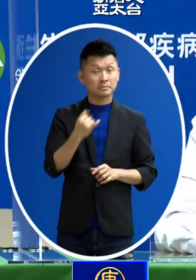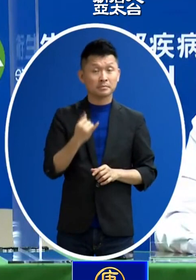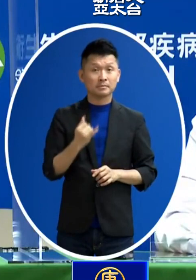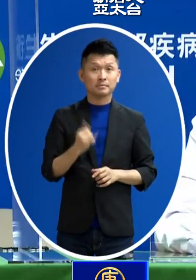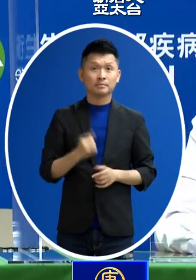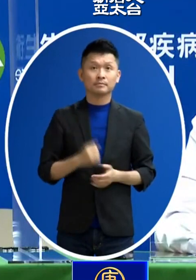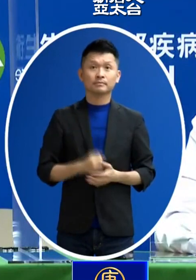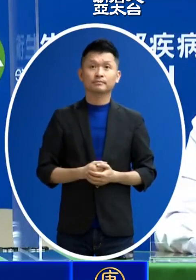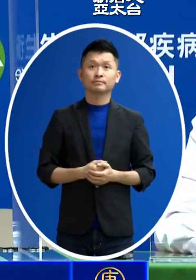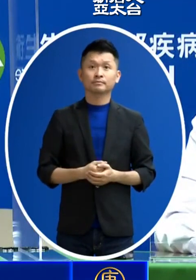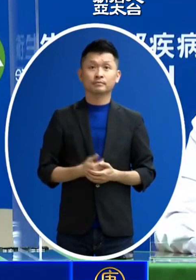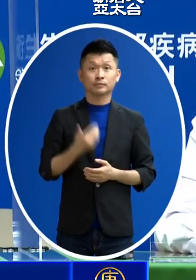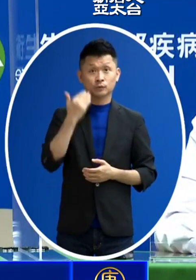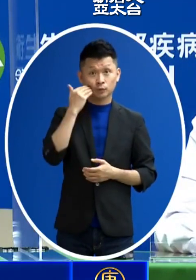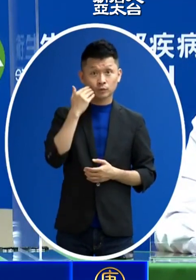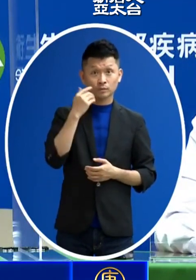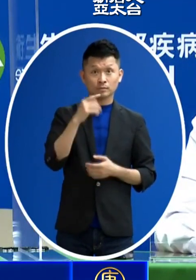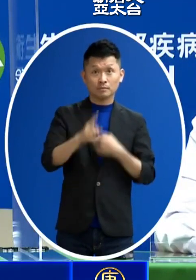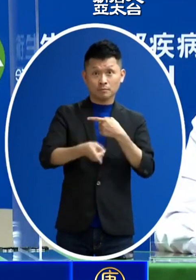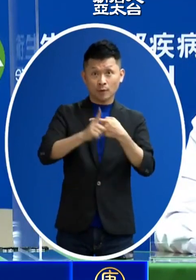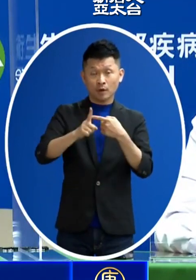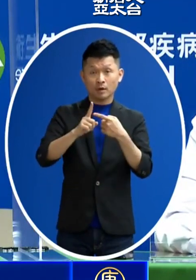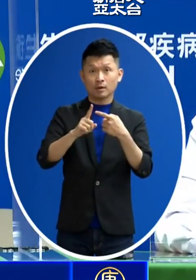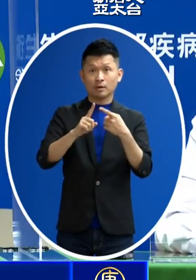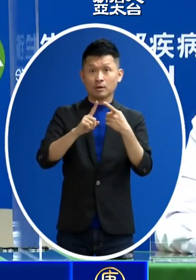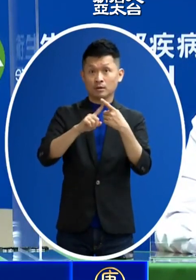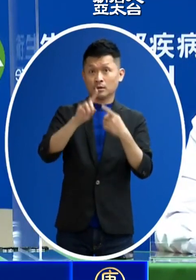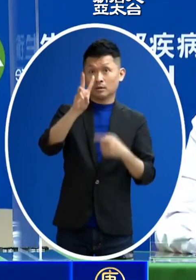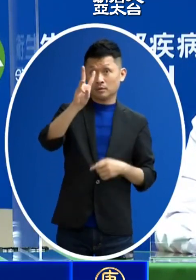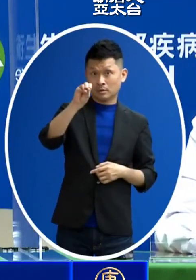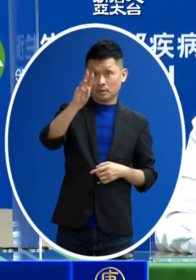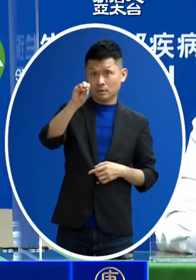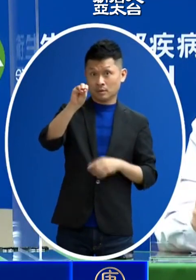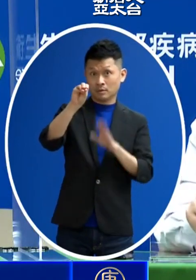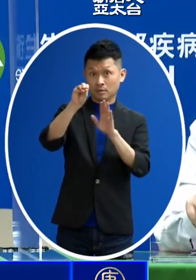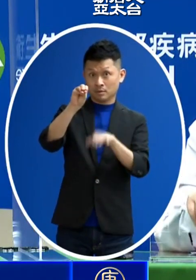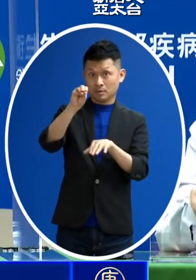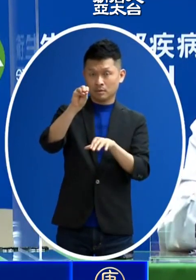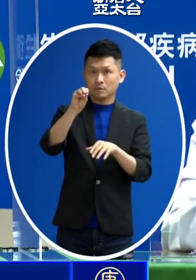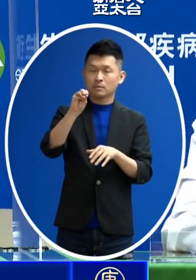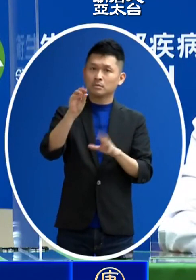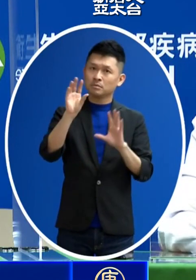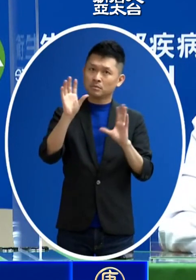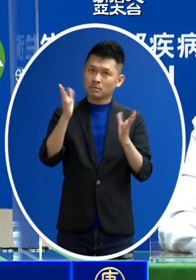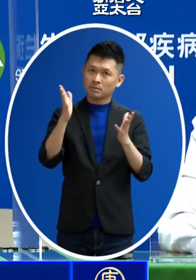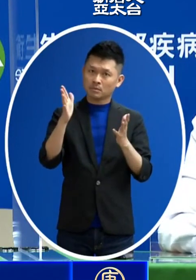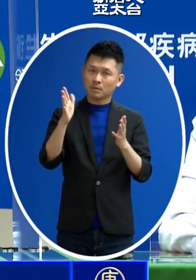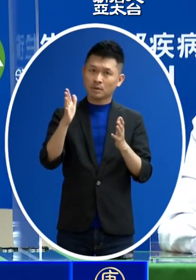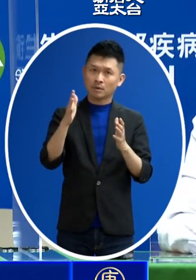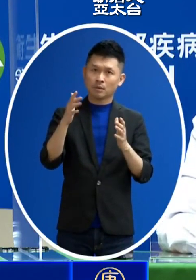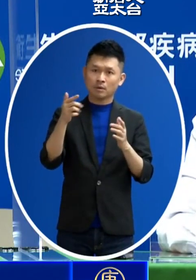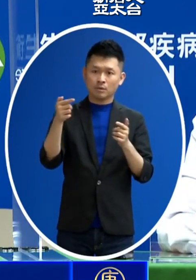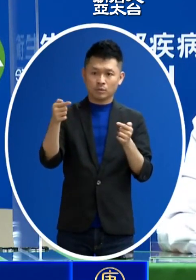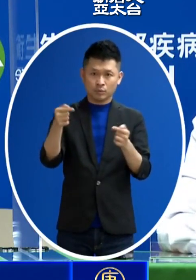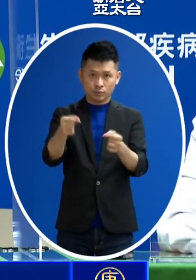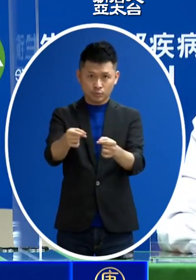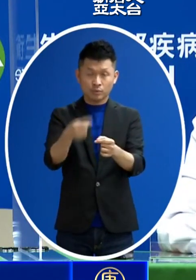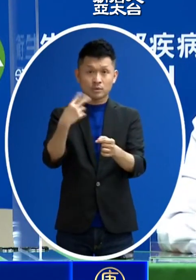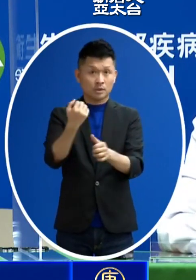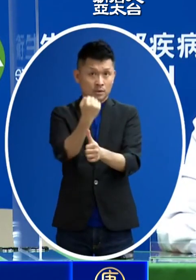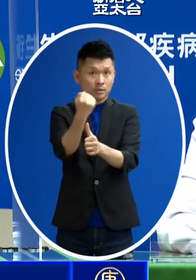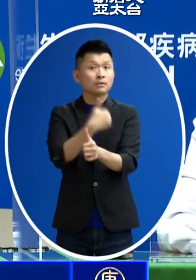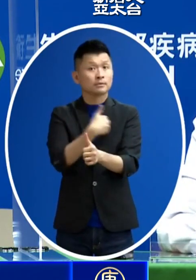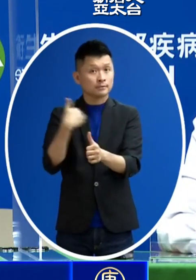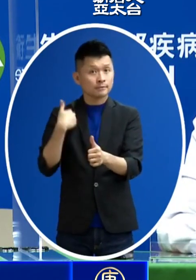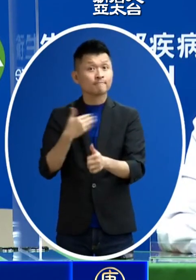此，陈时中说：“ 30,000例哈，确实以这个疫情的规模，大概就相对的就是小，而且是在可控的范